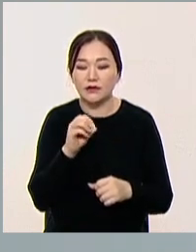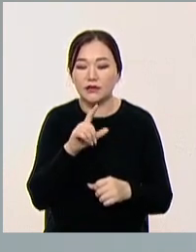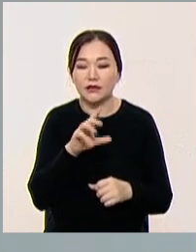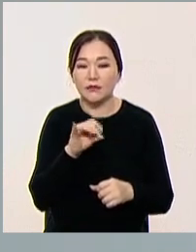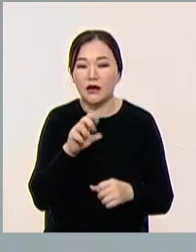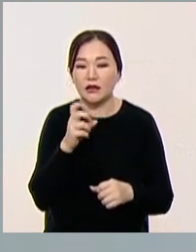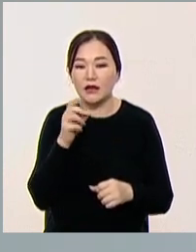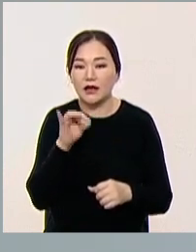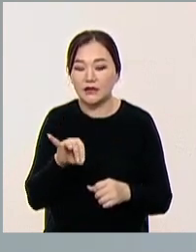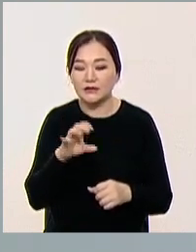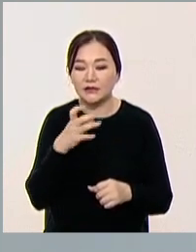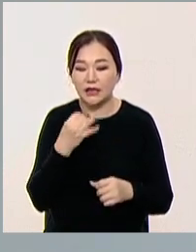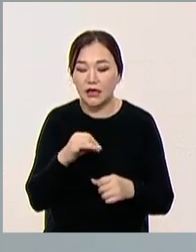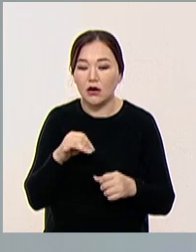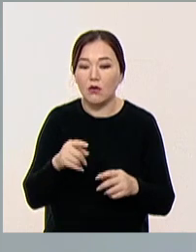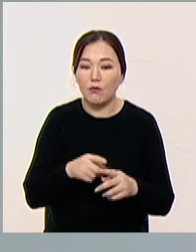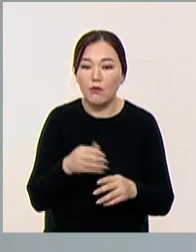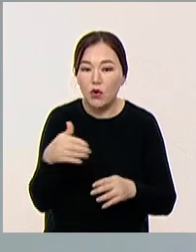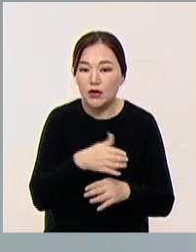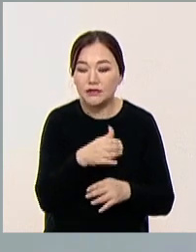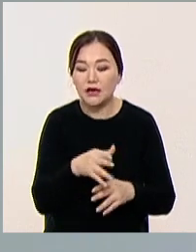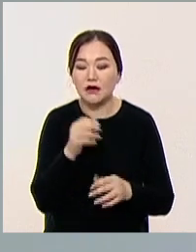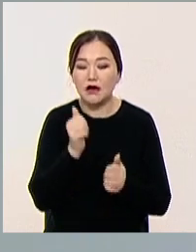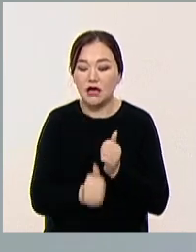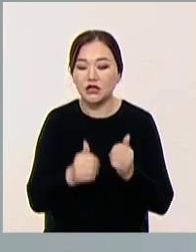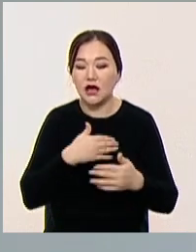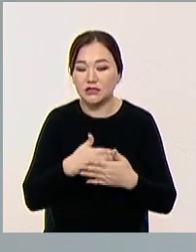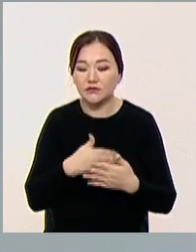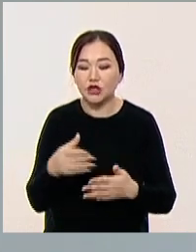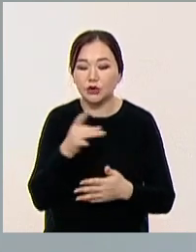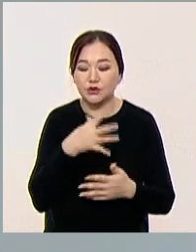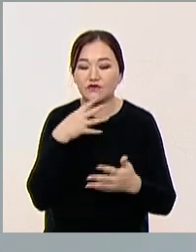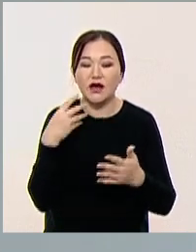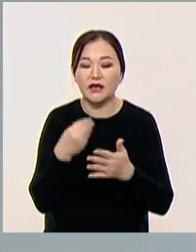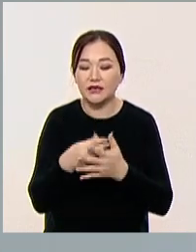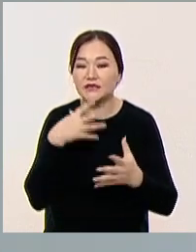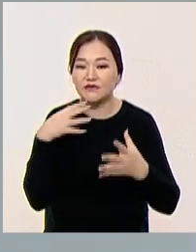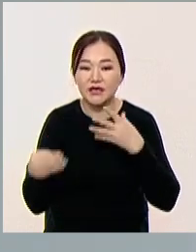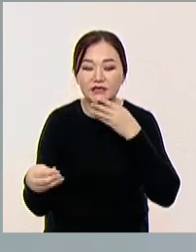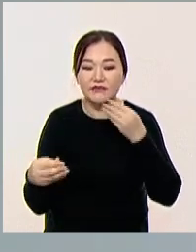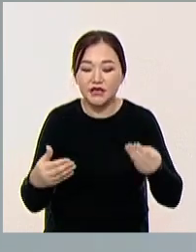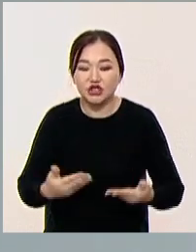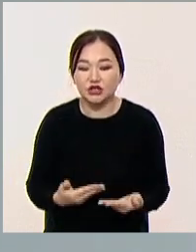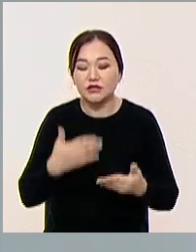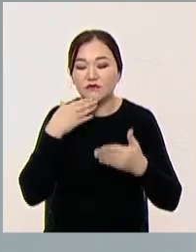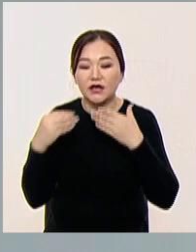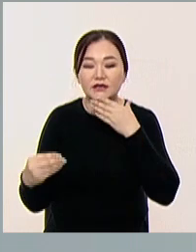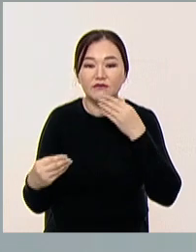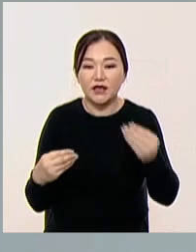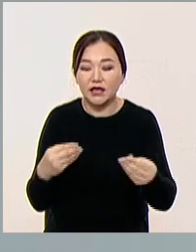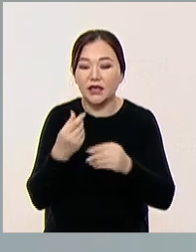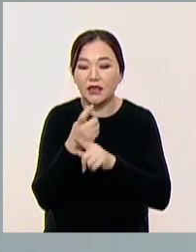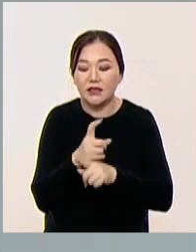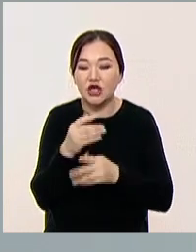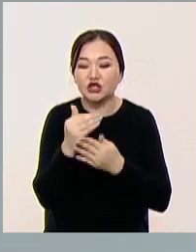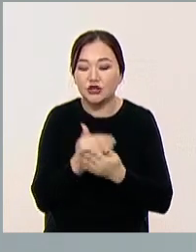альпийско-гиндукушско-гималайском поясе, но каждой сейсмоактивной зоны, сейсмоактивного региона своей сейсмической жизни, свой сейсмический